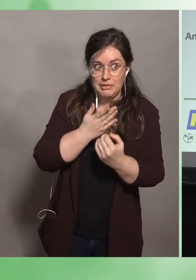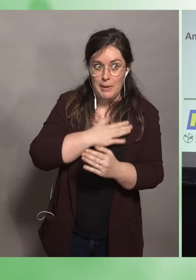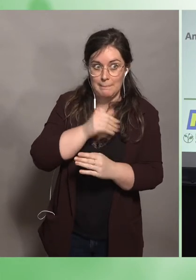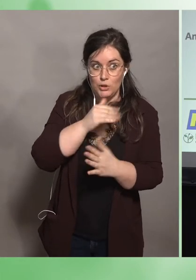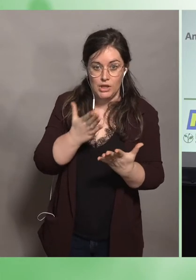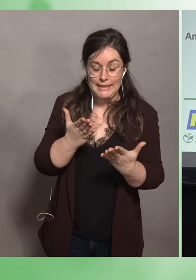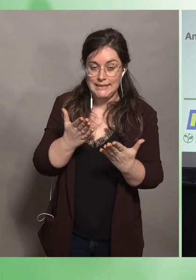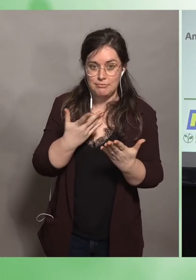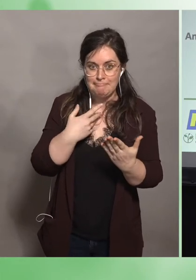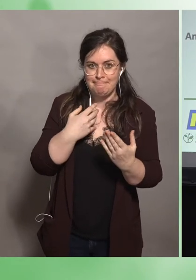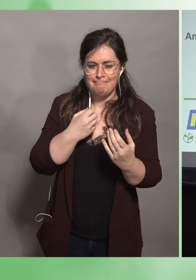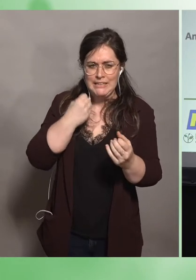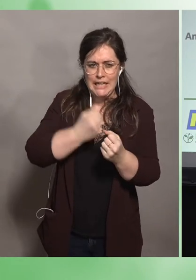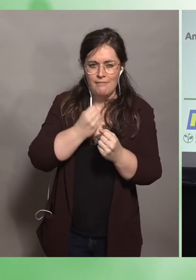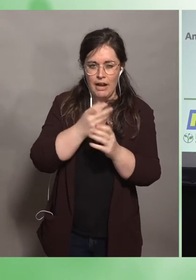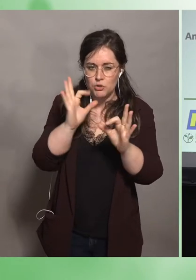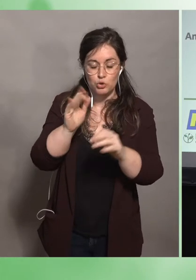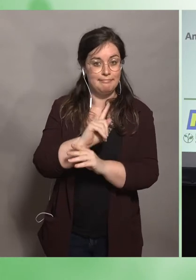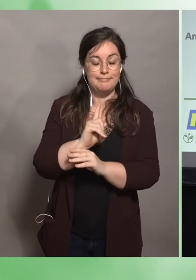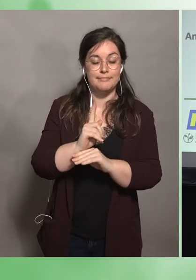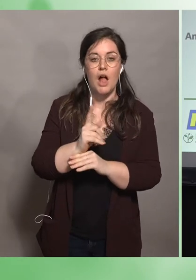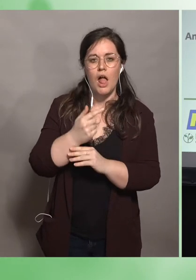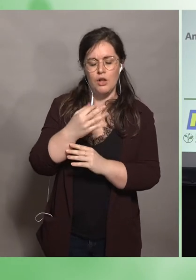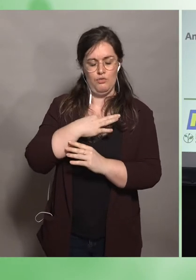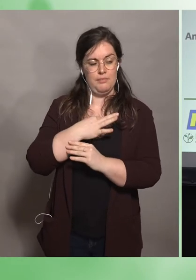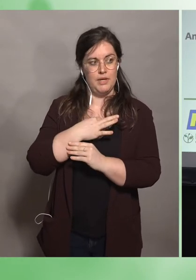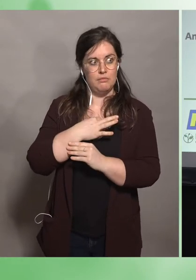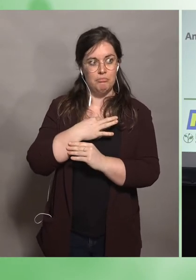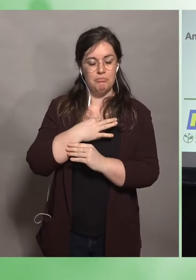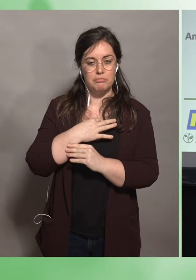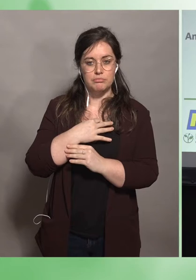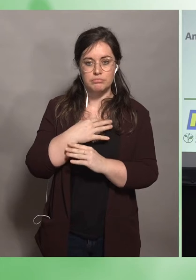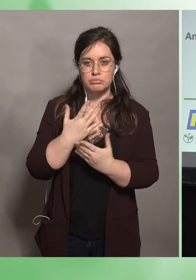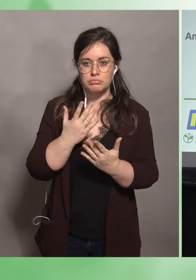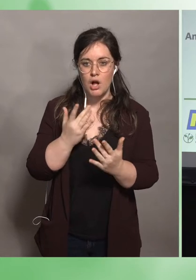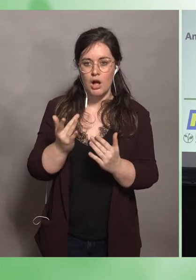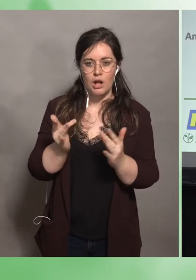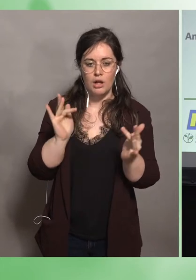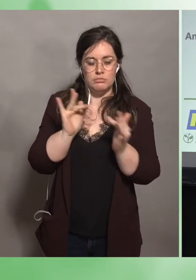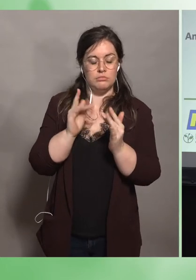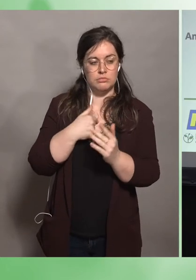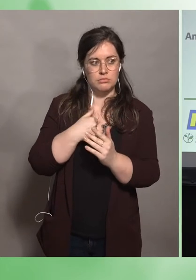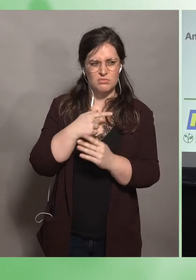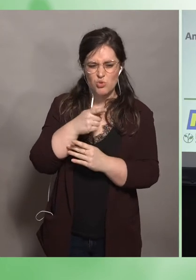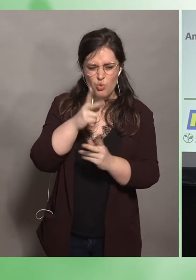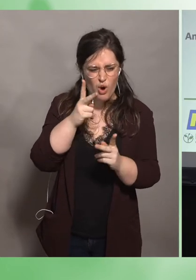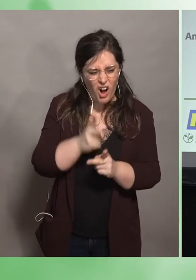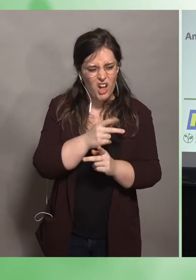nicht irgendwie Gewalt verherrlichen. Aber für mich war es plötzlich so, dass ich damit konfrontiert war, dass mir jemand sagt, du kannst etwas